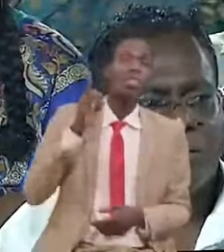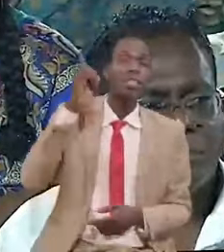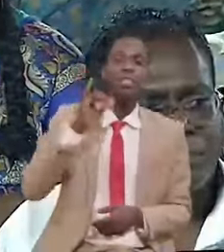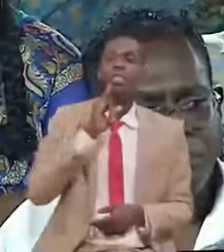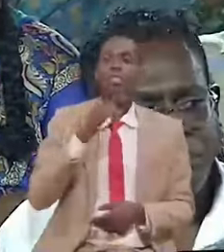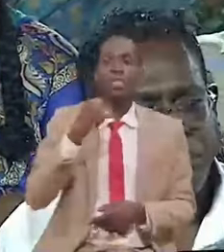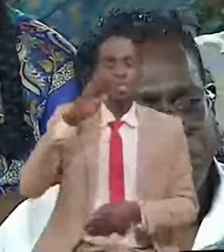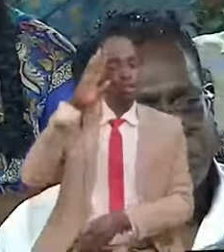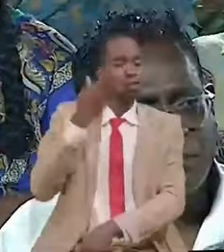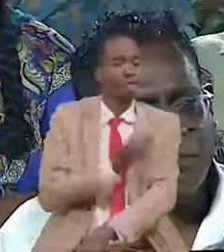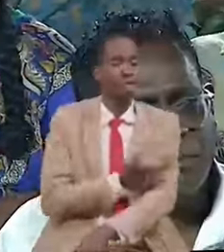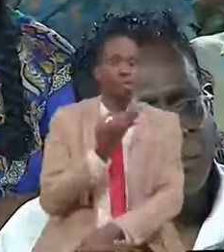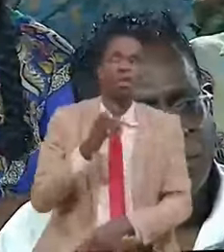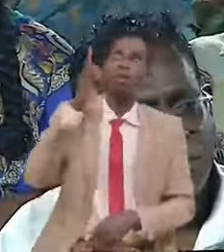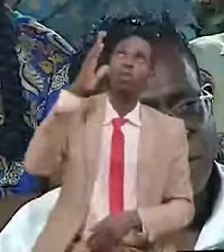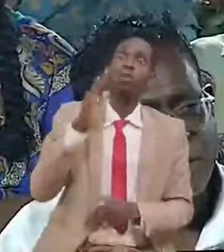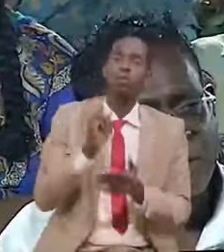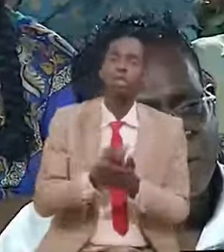Et c'est le Fils de Dieu qui t'est donné.